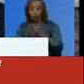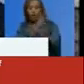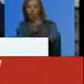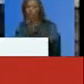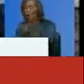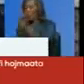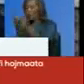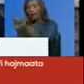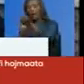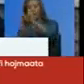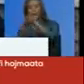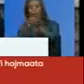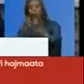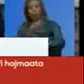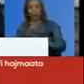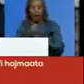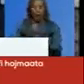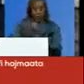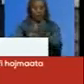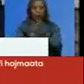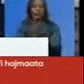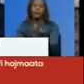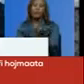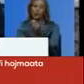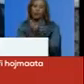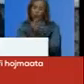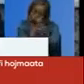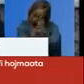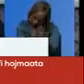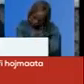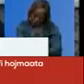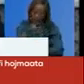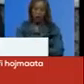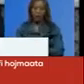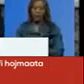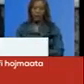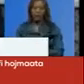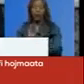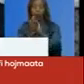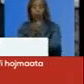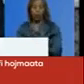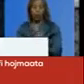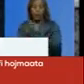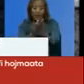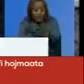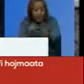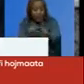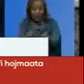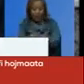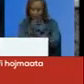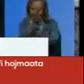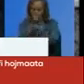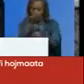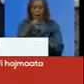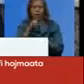ቦታ የመዘዋወርና ሀብት የማፍራት መብታቸው መከበር አለበት። በመሆኑም እንደዚህ አይነት ተገቢ